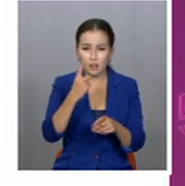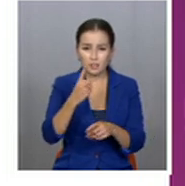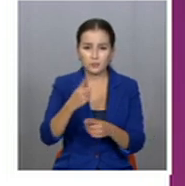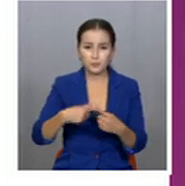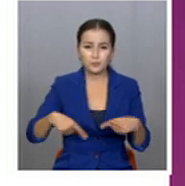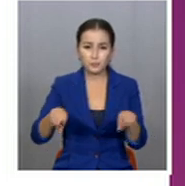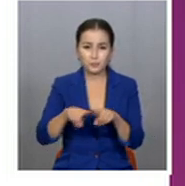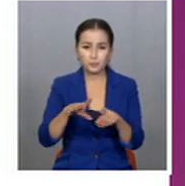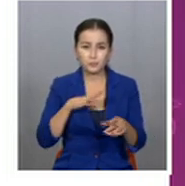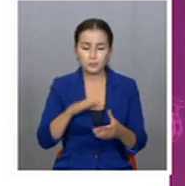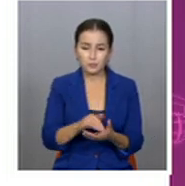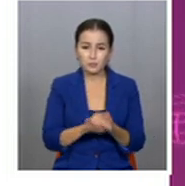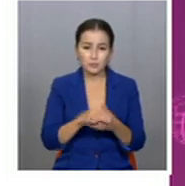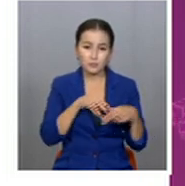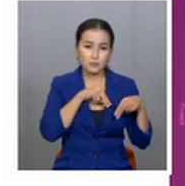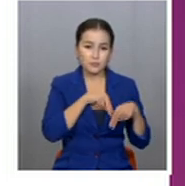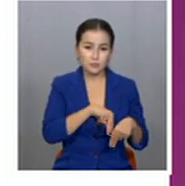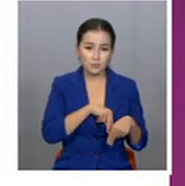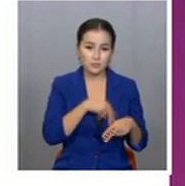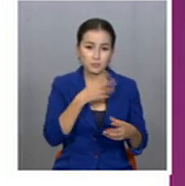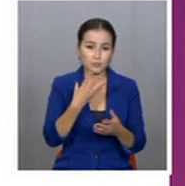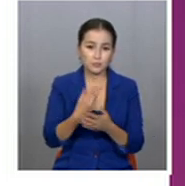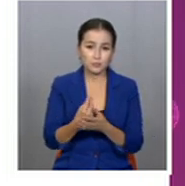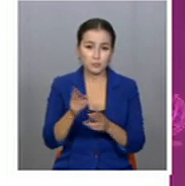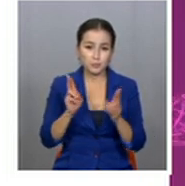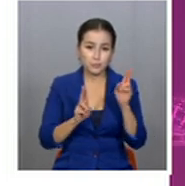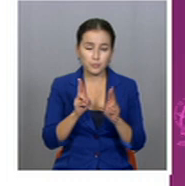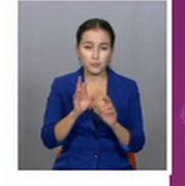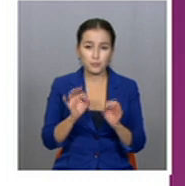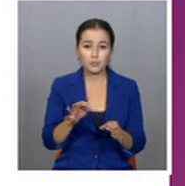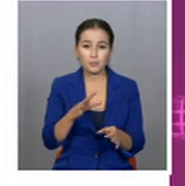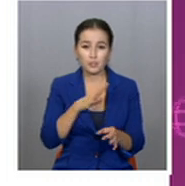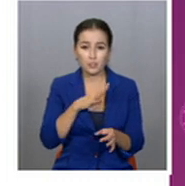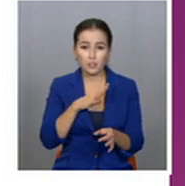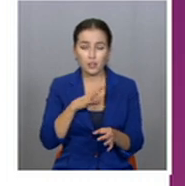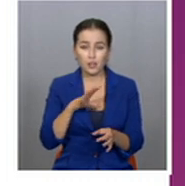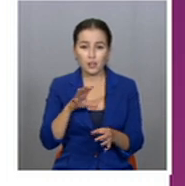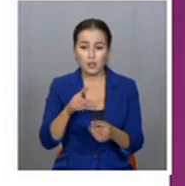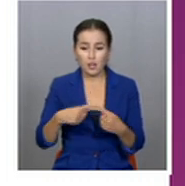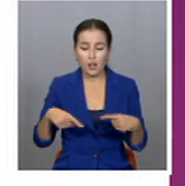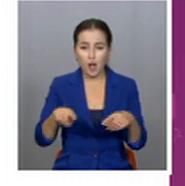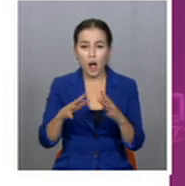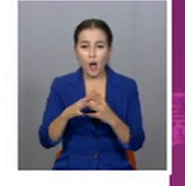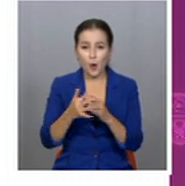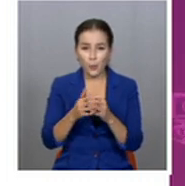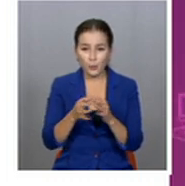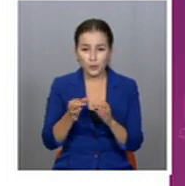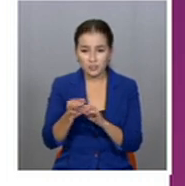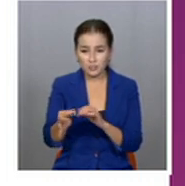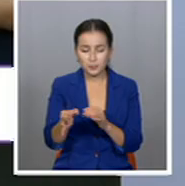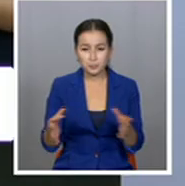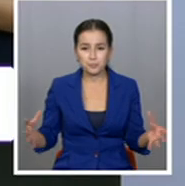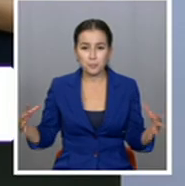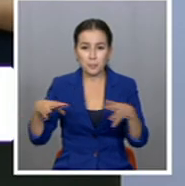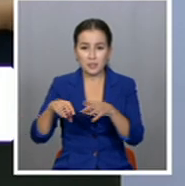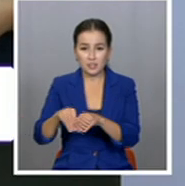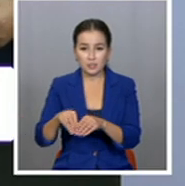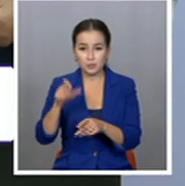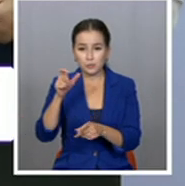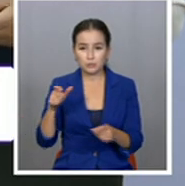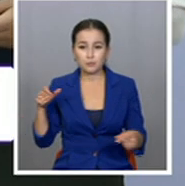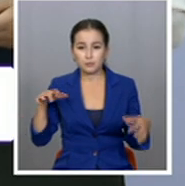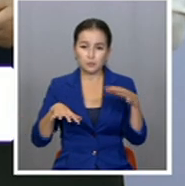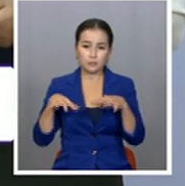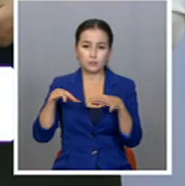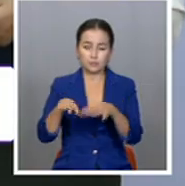Еңбек бірлестігі қағидасы бойынша құрылған әлеуметтік құрылым ауылға бірігеді.